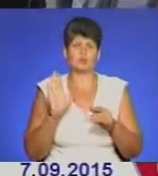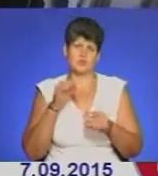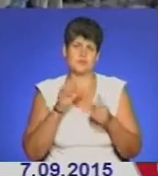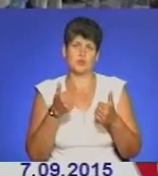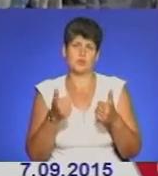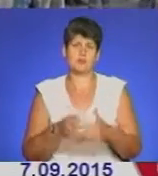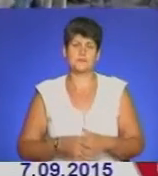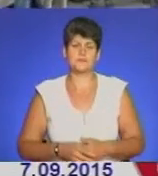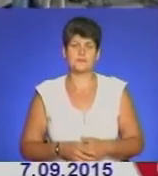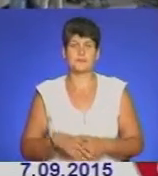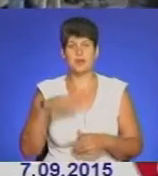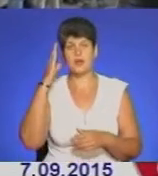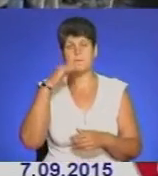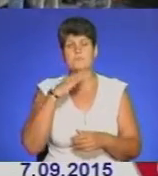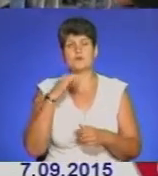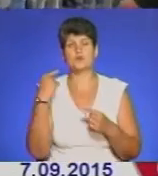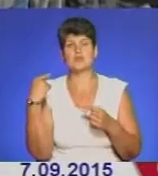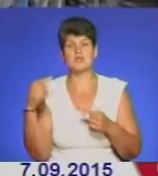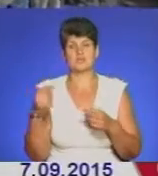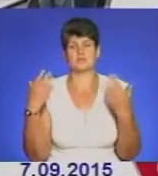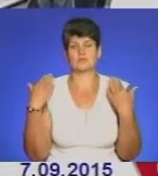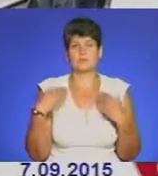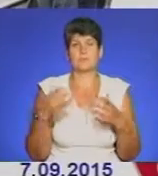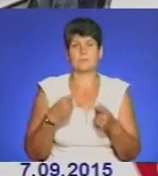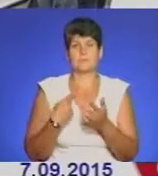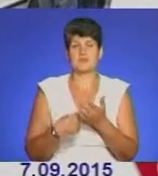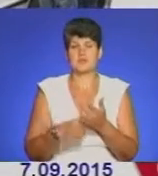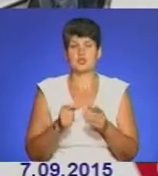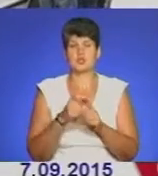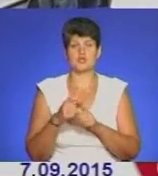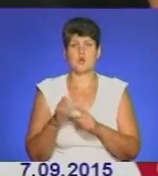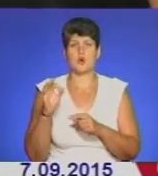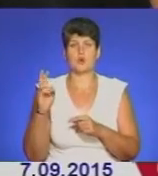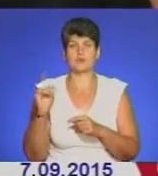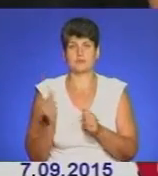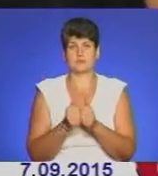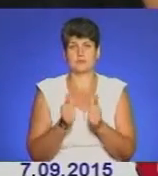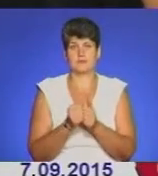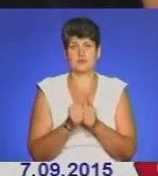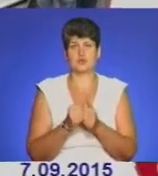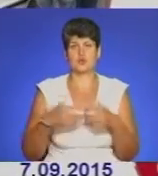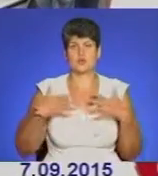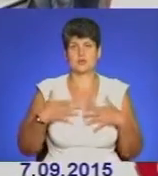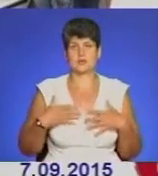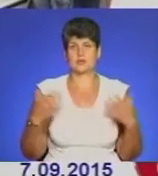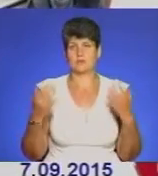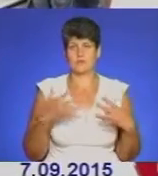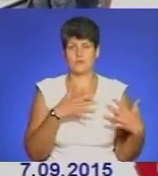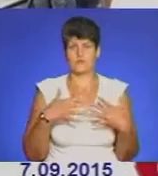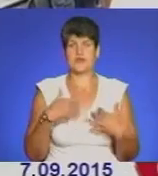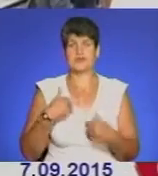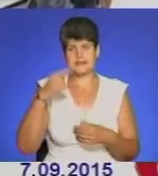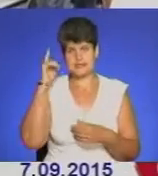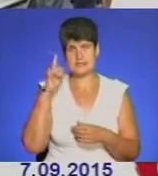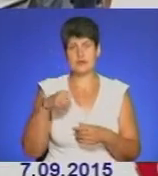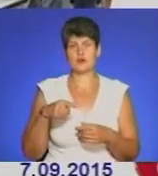добре. Батько іншої відпочивальниці підтверджує слова Оксани. Адже пліч-о-пліч з грузинами воював. Я знаю, що